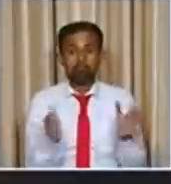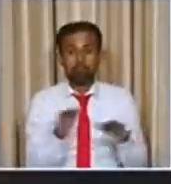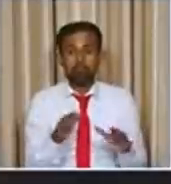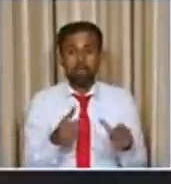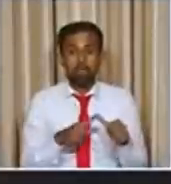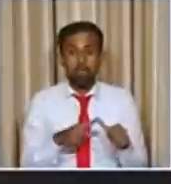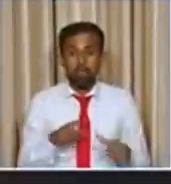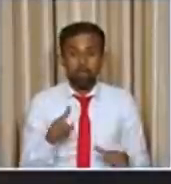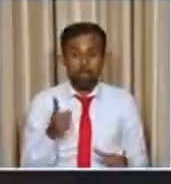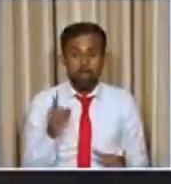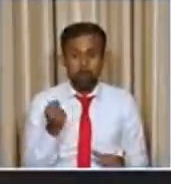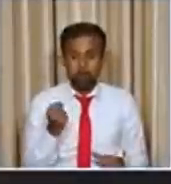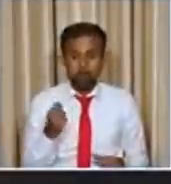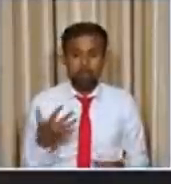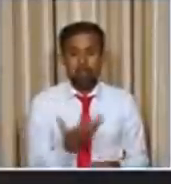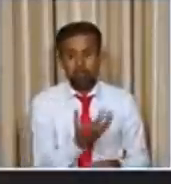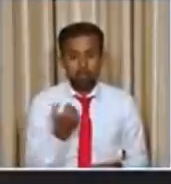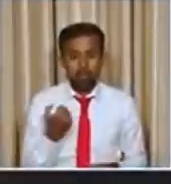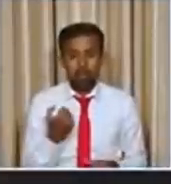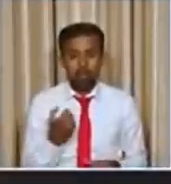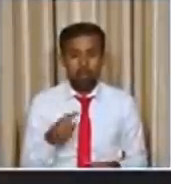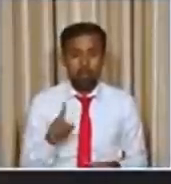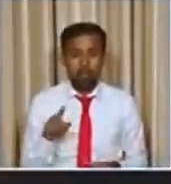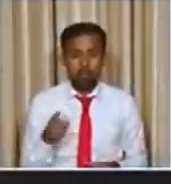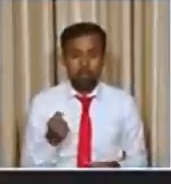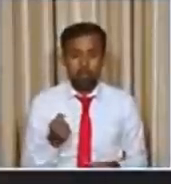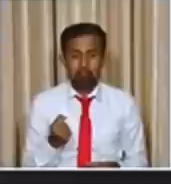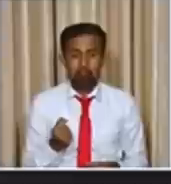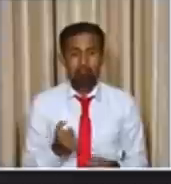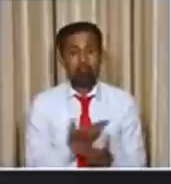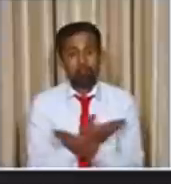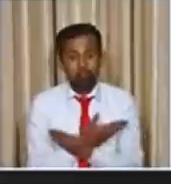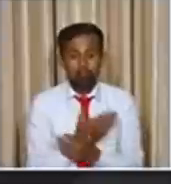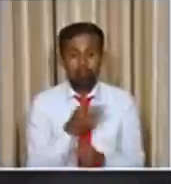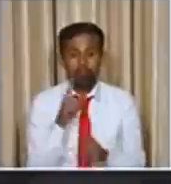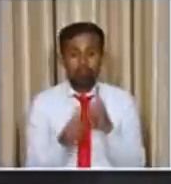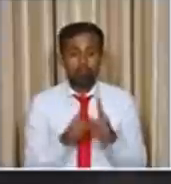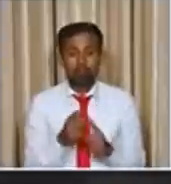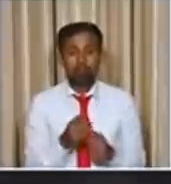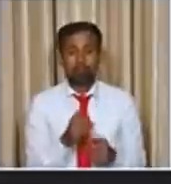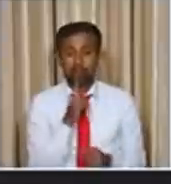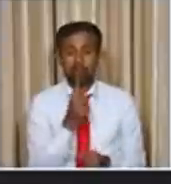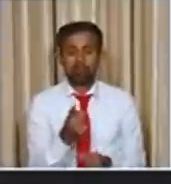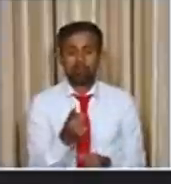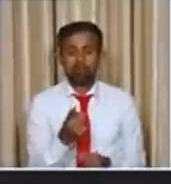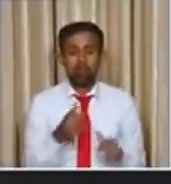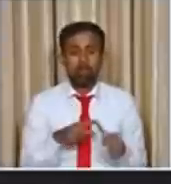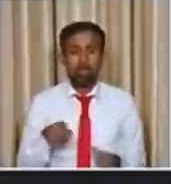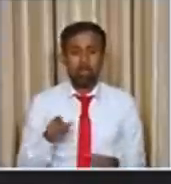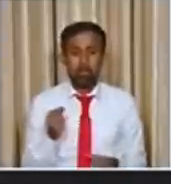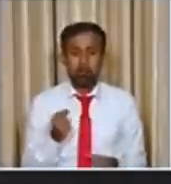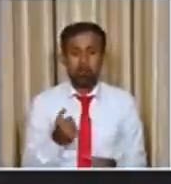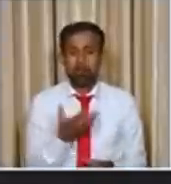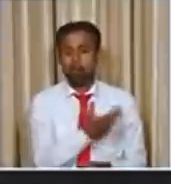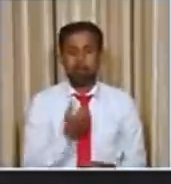அந்த 150 ஏக்கர்களை இவ்வளவு பாசமாக நீங்கள் பேசுகிறீர்கள் தோட்ட மக்களுக்கு. 150 ஏக்கரை யாருக்கு பிரித்து கொடுத்தீங்க? முன்னுக்கு இருந்த